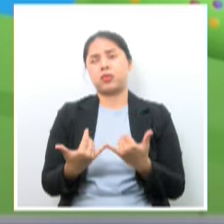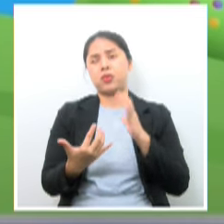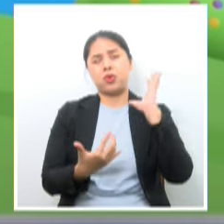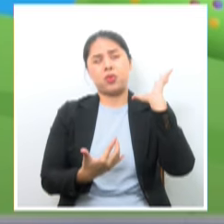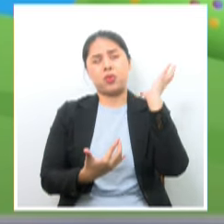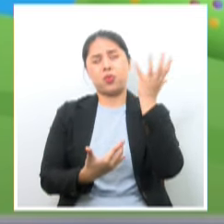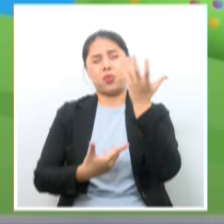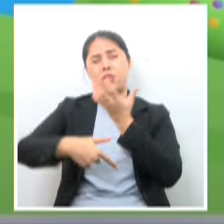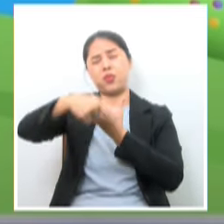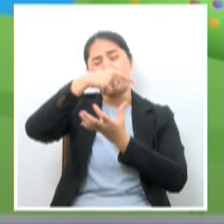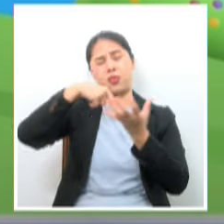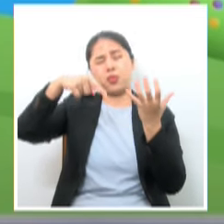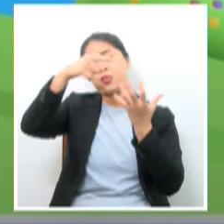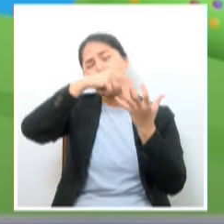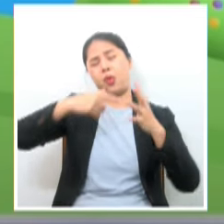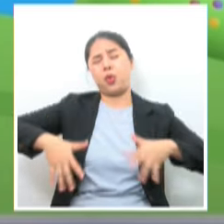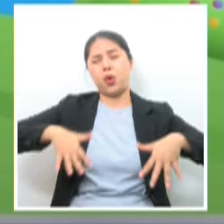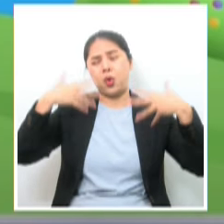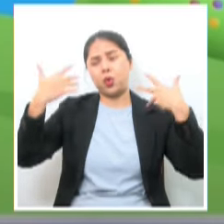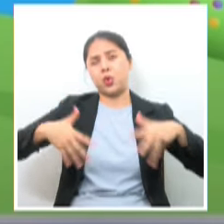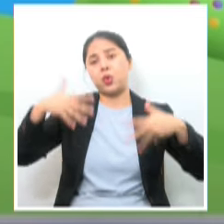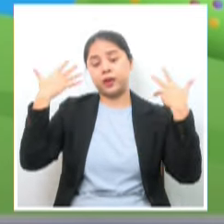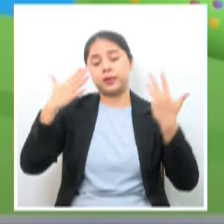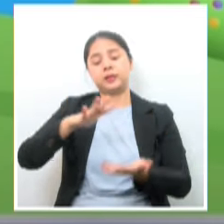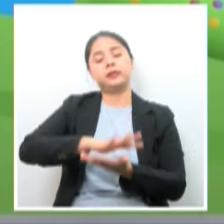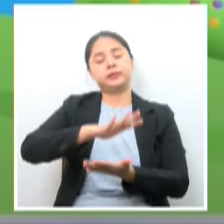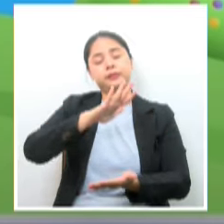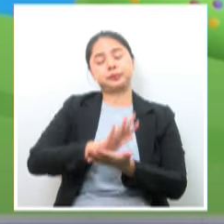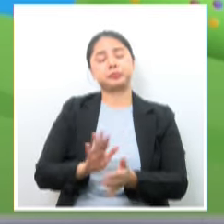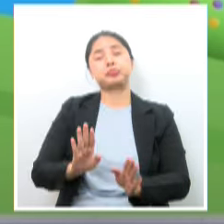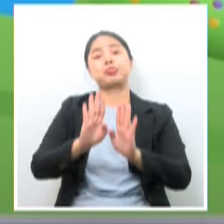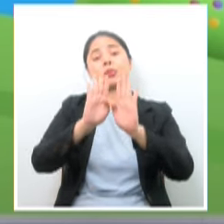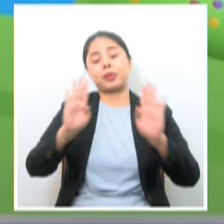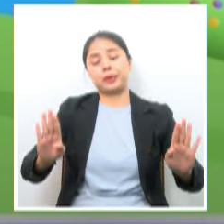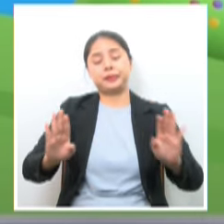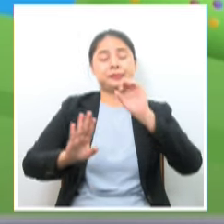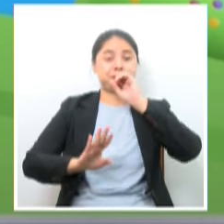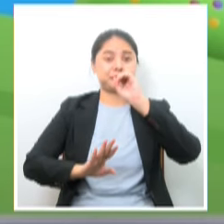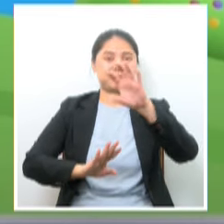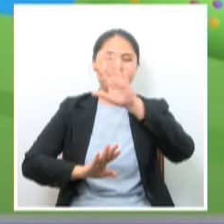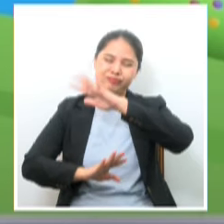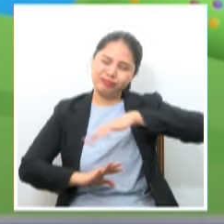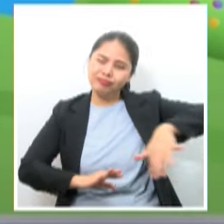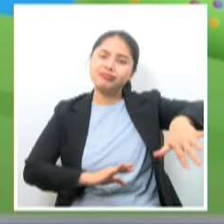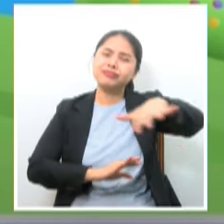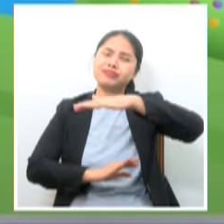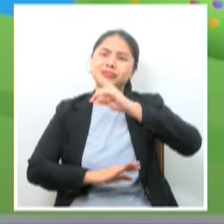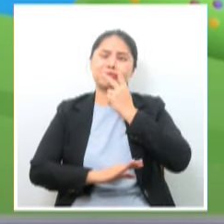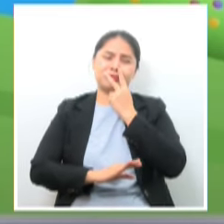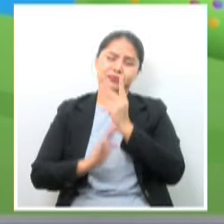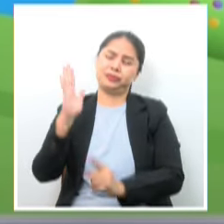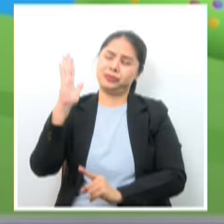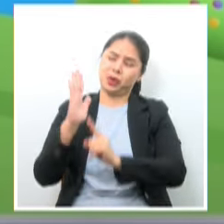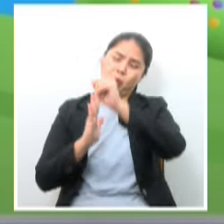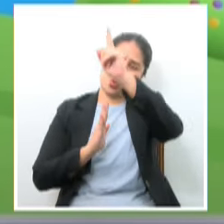านี่ร้อนขึ้นนะครับแล้วก็ถ้าวันเปิดภาคเรียนแล้วเราก็ได้แจ้งเตือนไปทุกที่แล้วว่าถ้าอากาศสูงหรืออุณหภู